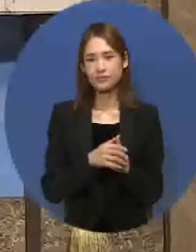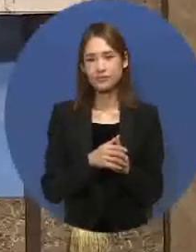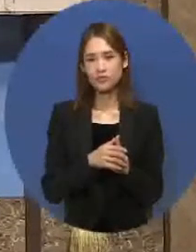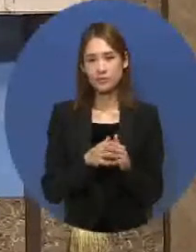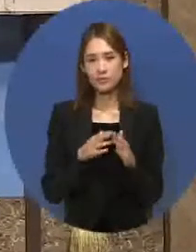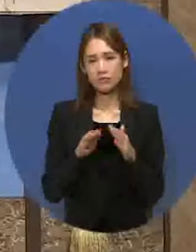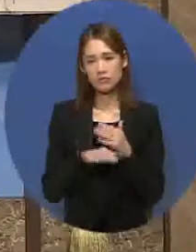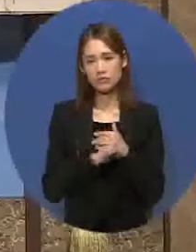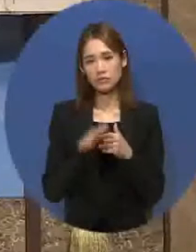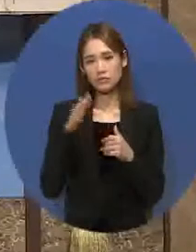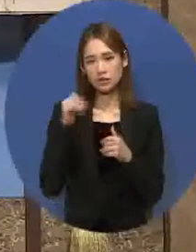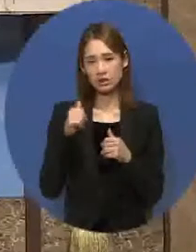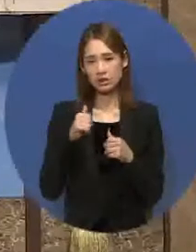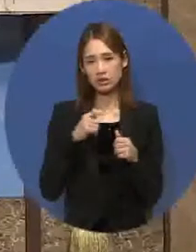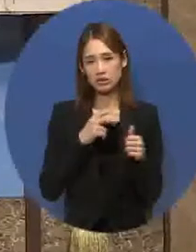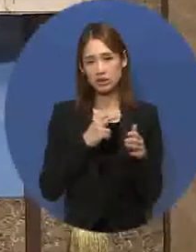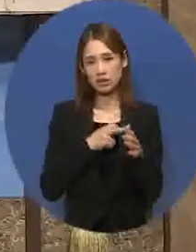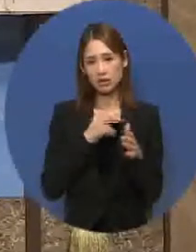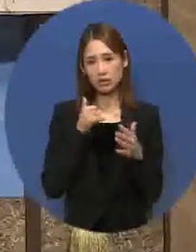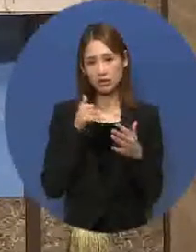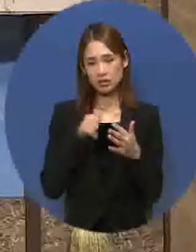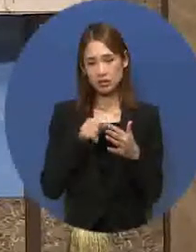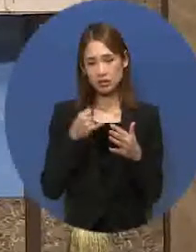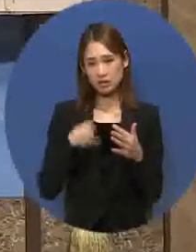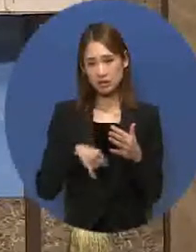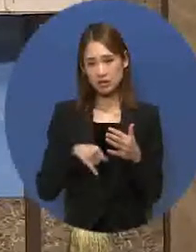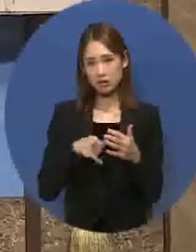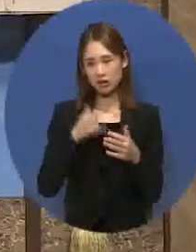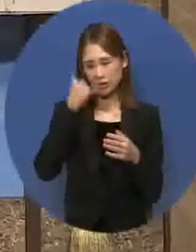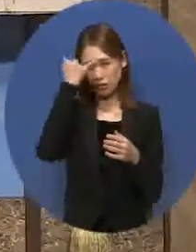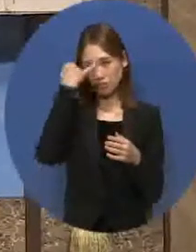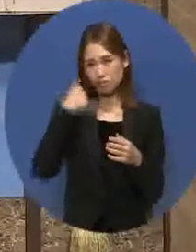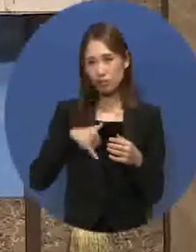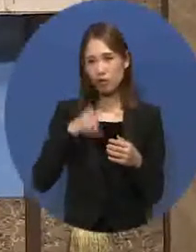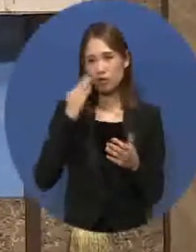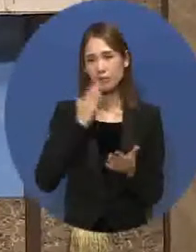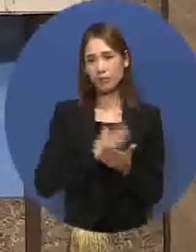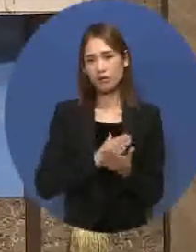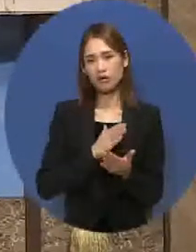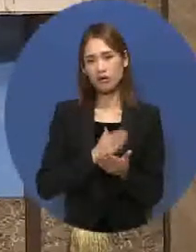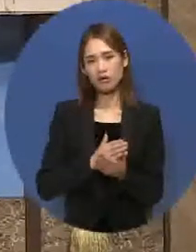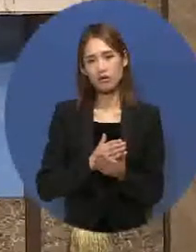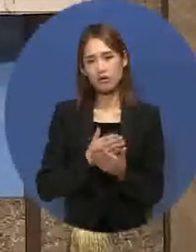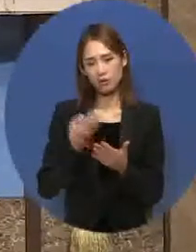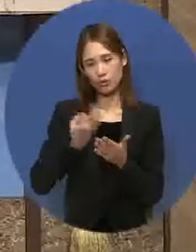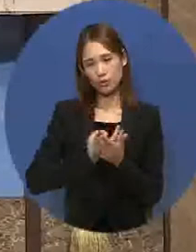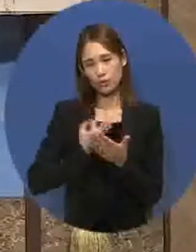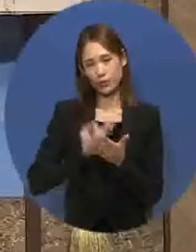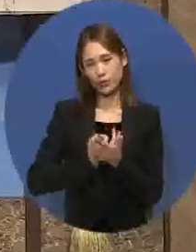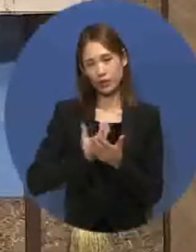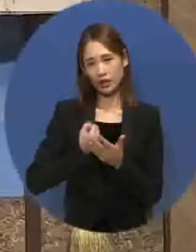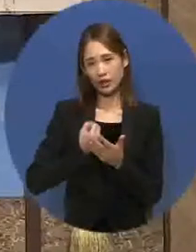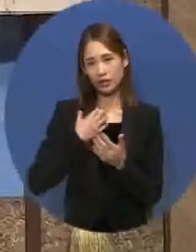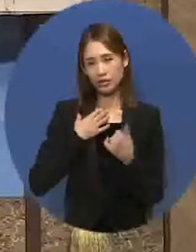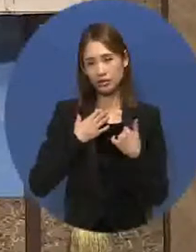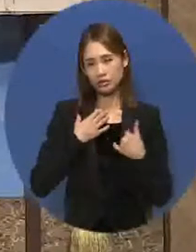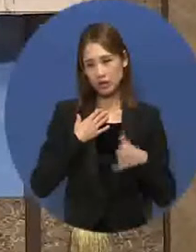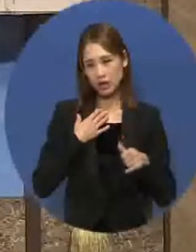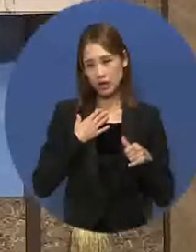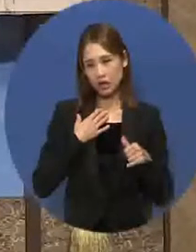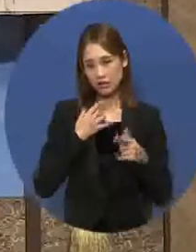가정에 가장들 아들 딸들이 불효자가 되어서가 아니라 그들의 소득을 가지고 자기